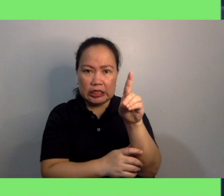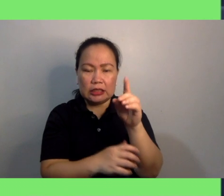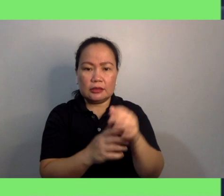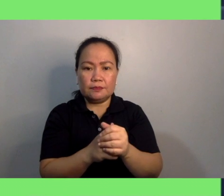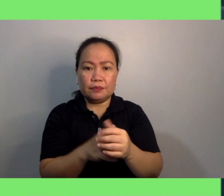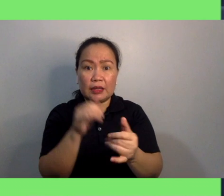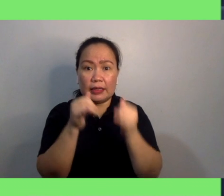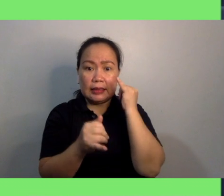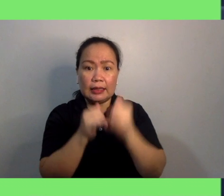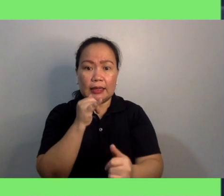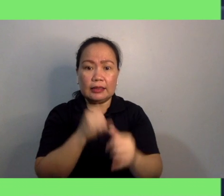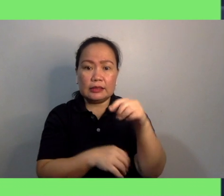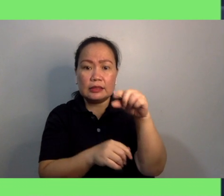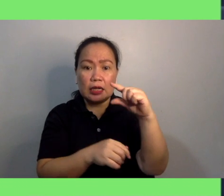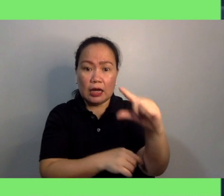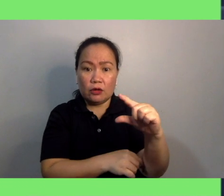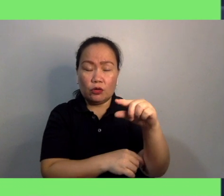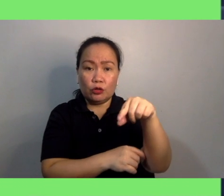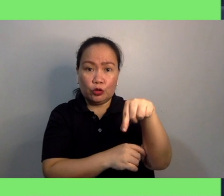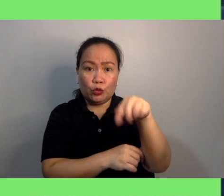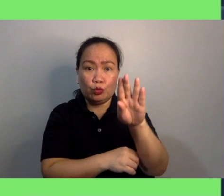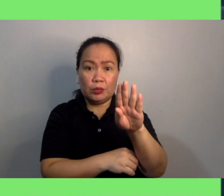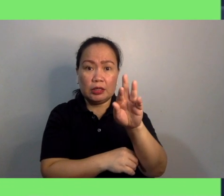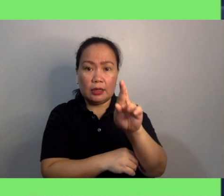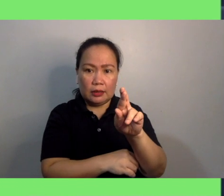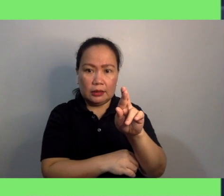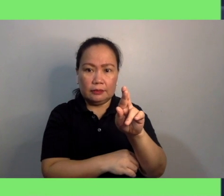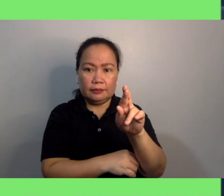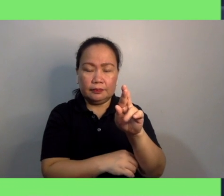And angle QBR,